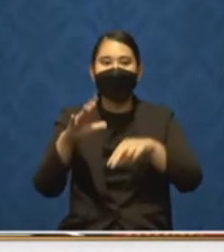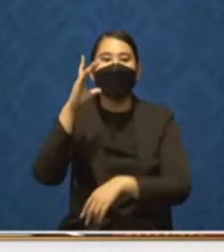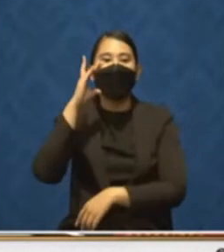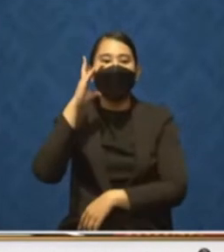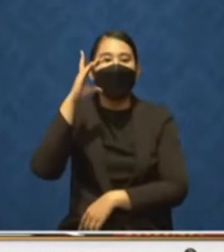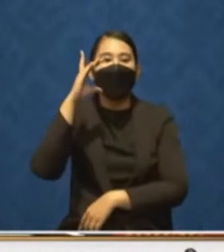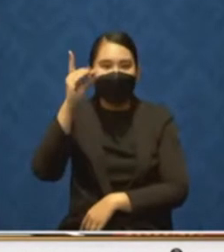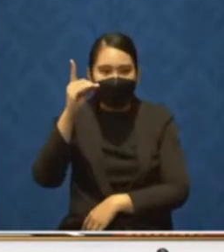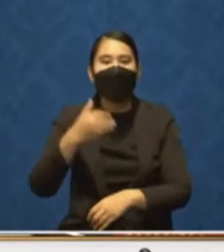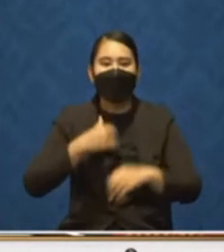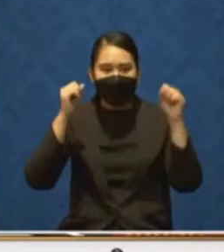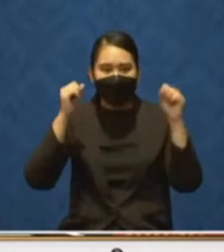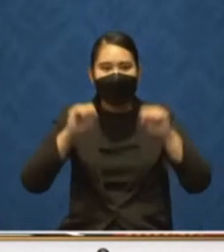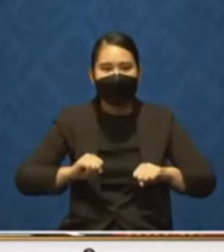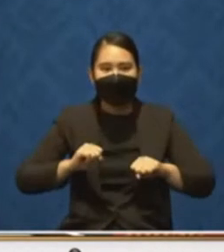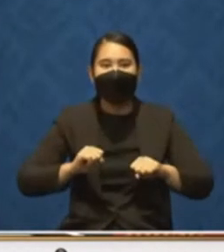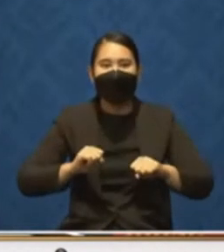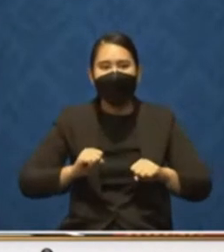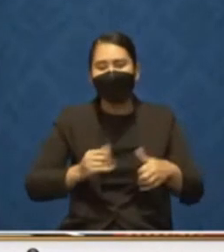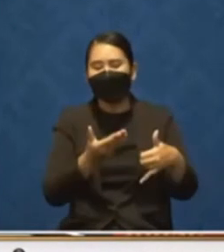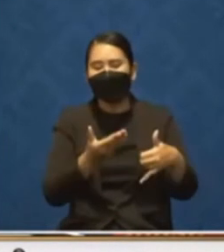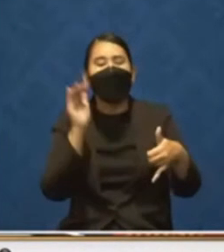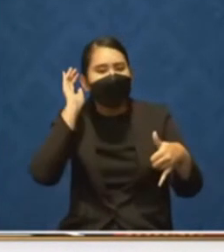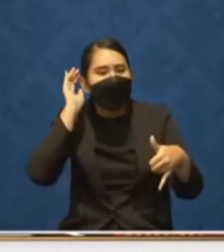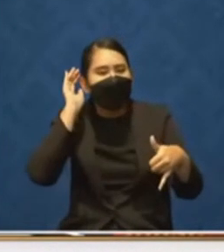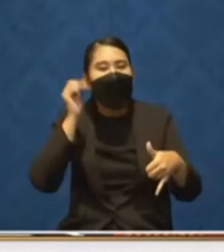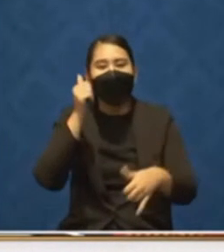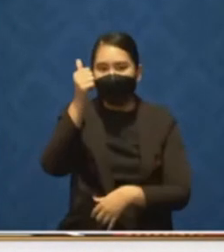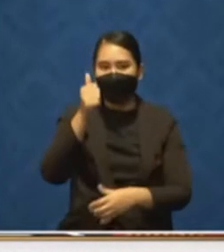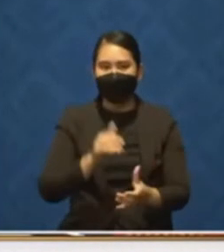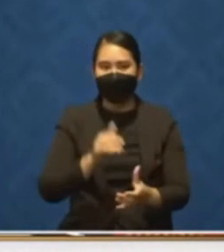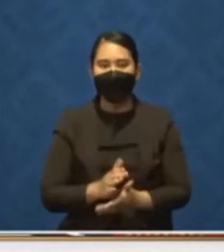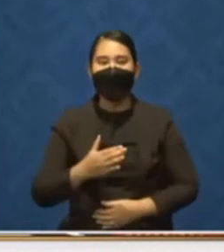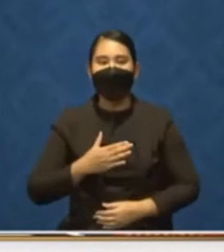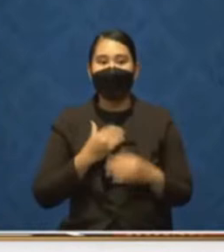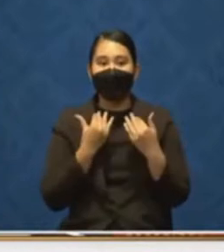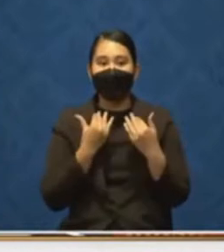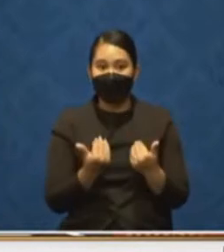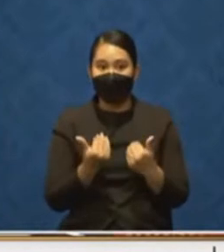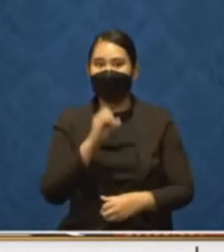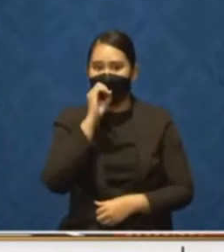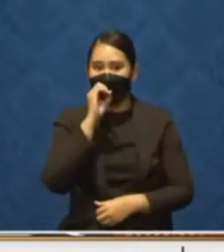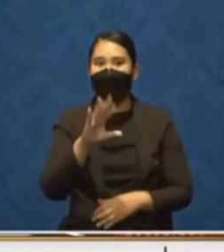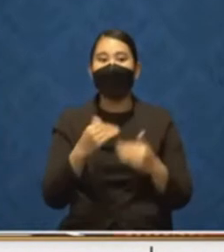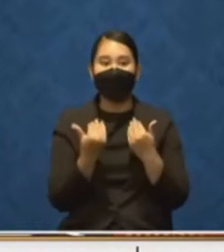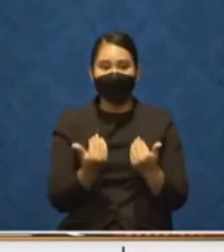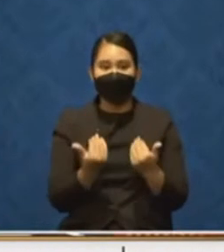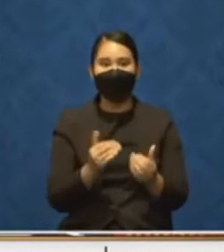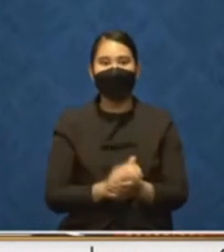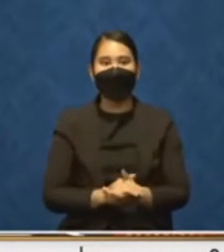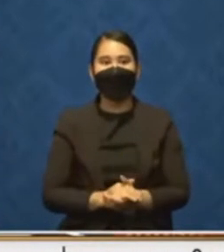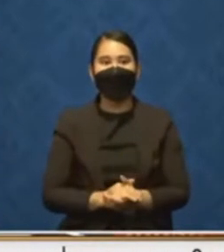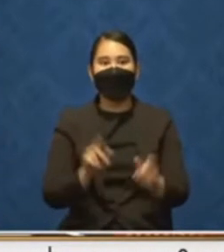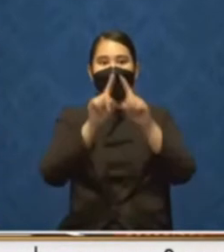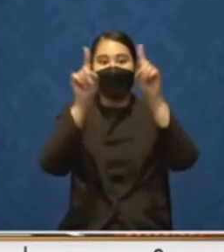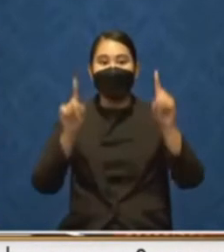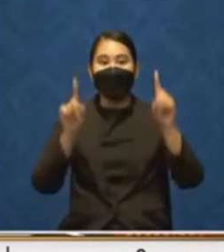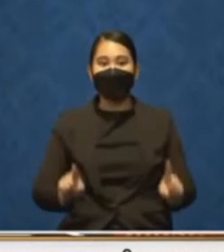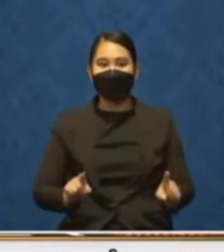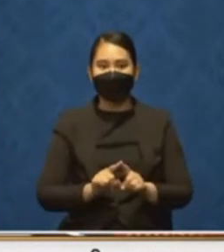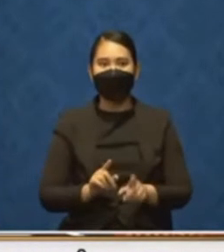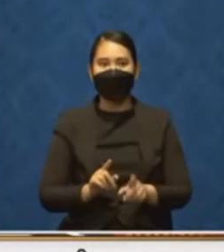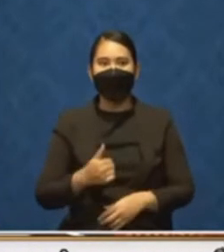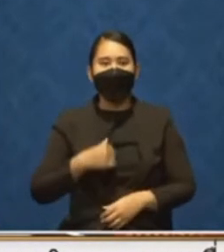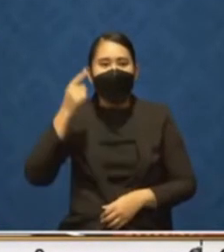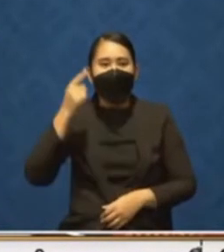ไว้วางใจให้คุณประเวณด้วยขอถ้าเลยครับวันนี้ผมขอทางกลางสภาเอาข้อมูลที่มีอยู่ในคนที่ผมรู้นั้นจะ